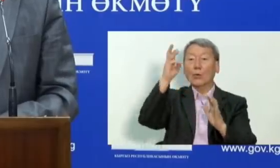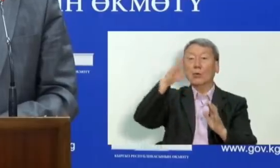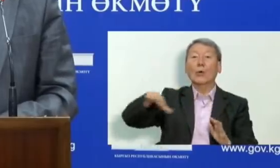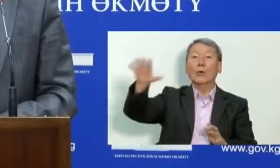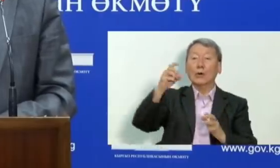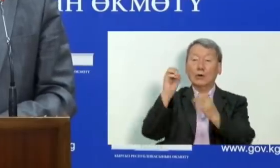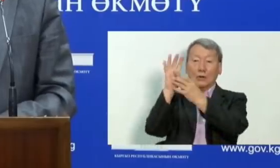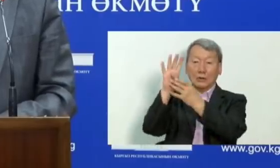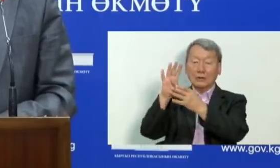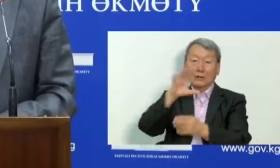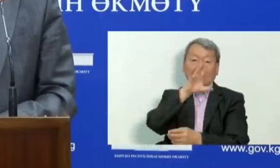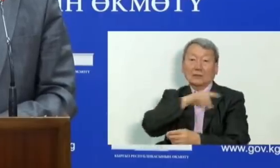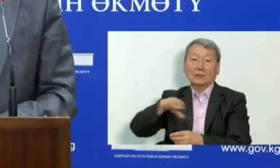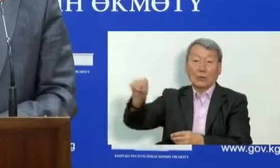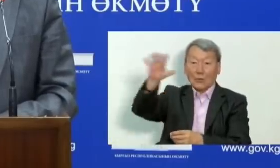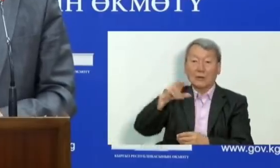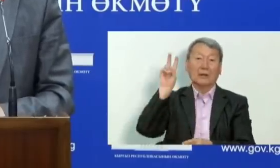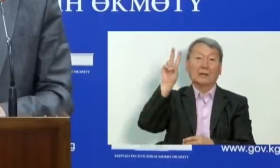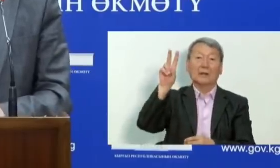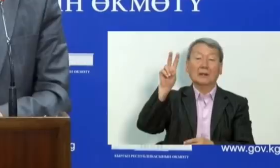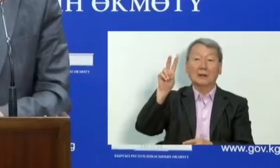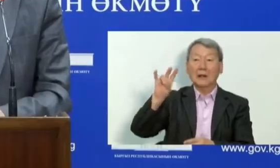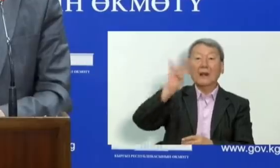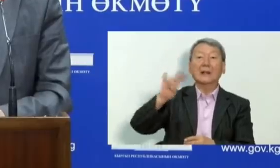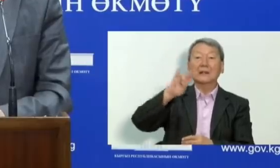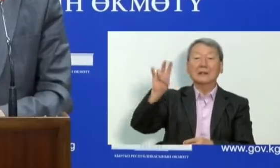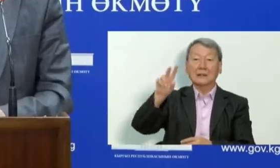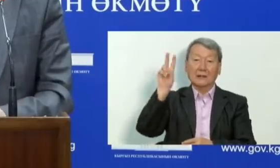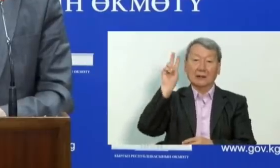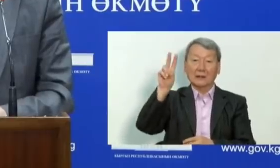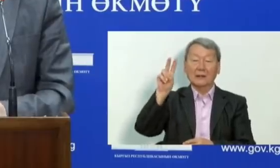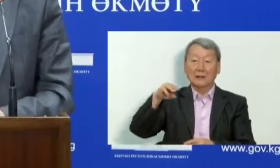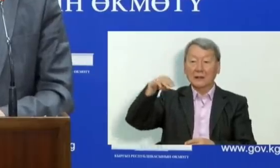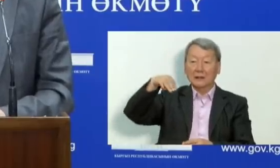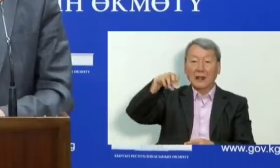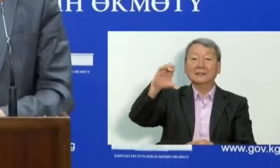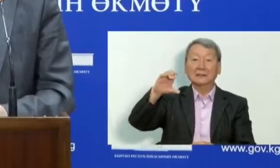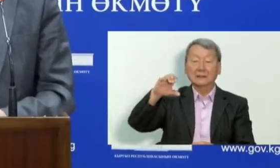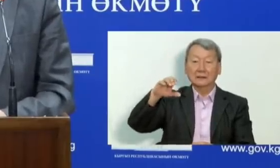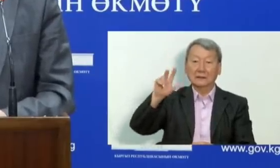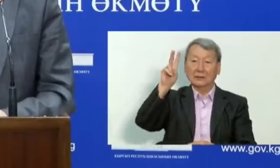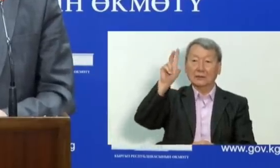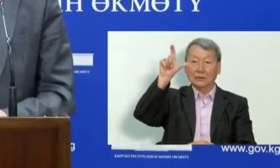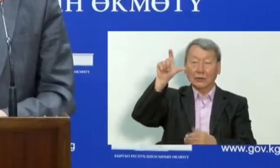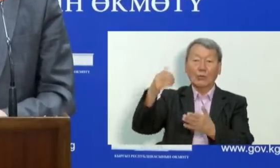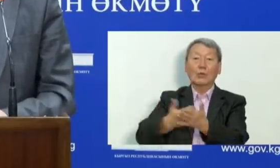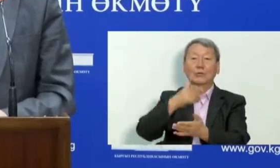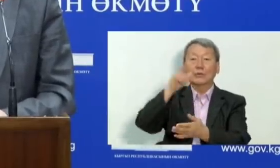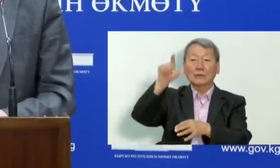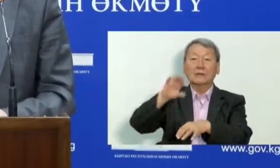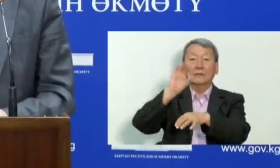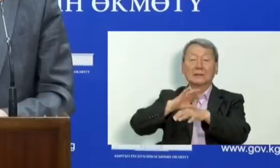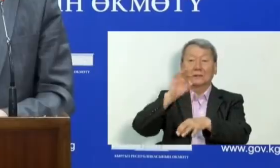областында 14, Ысык Көл областында 2, Нарын областында 2 жана Талас областында 2 жаңы